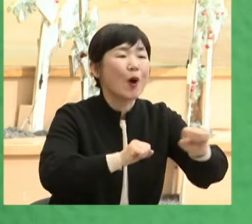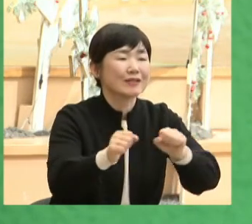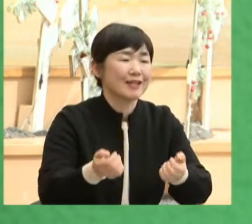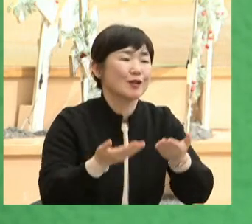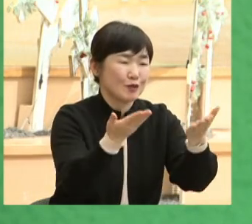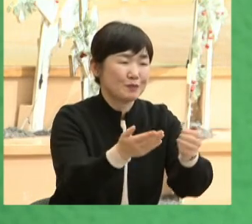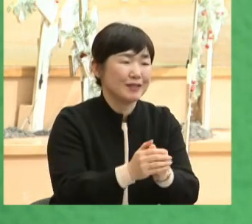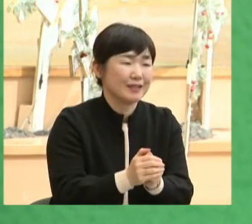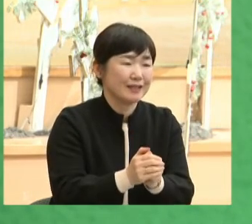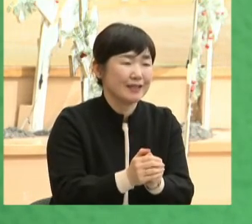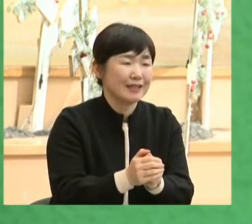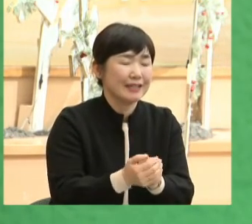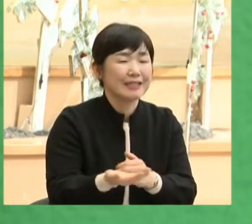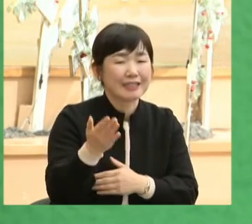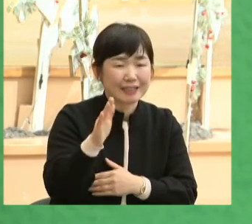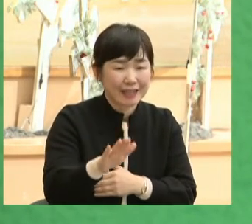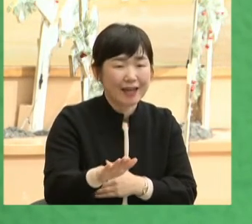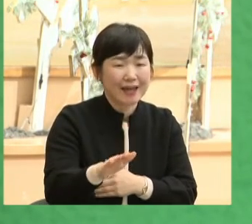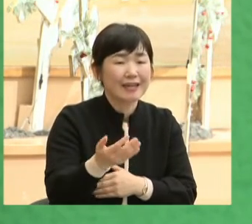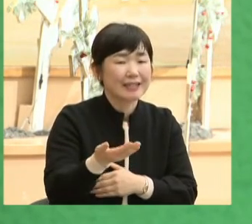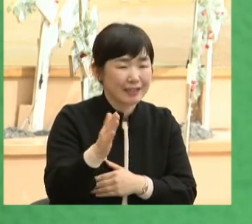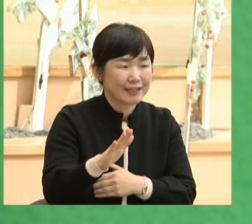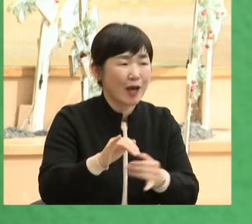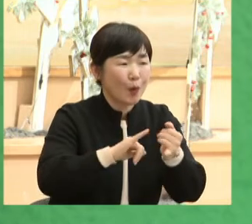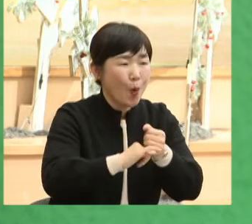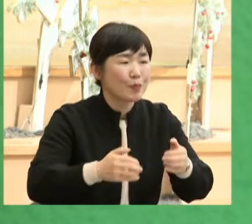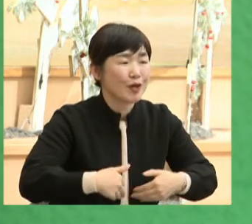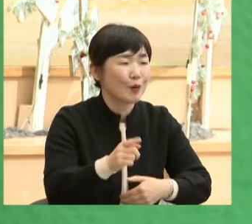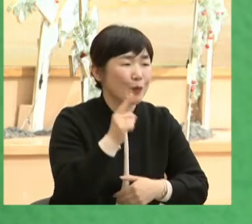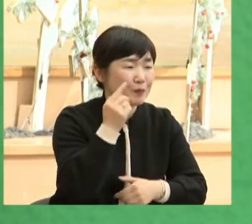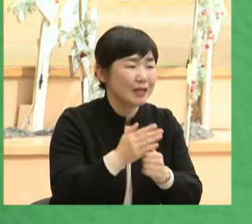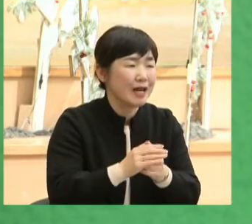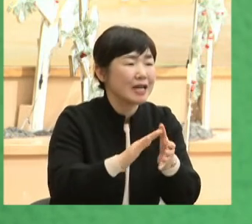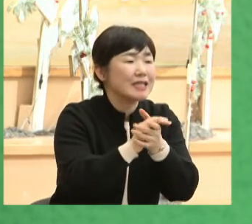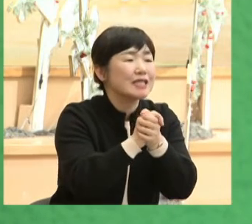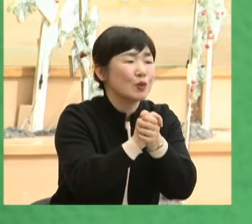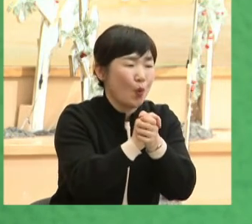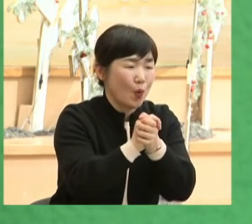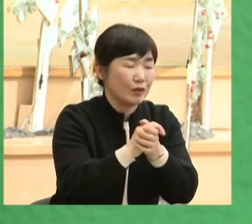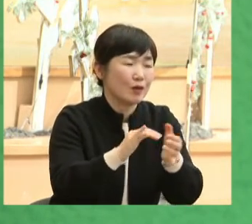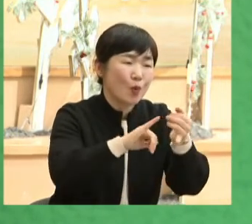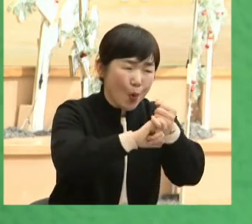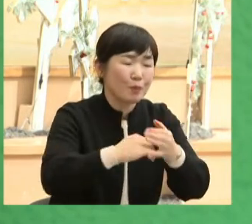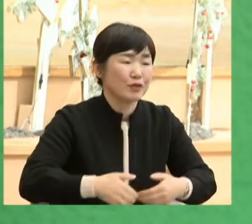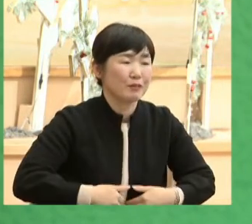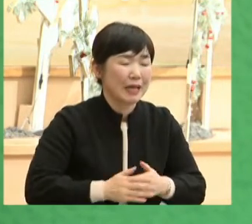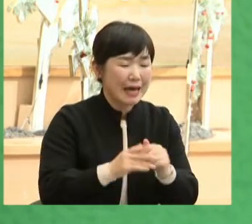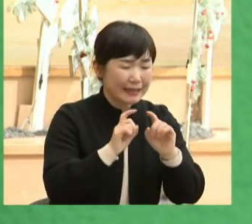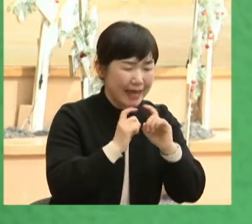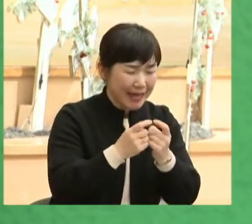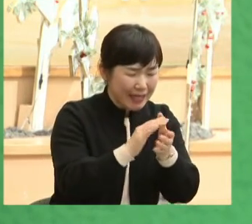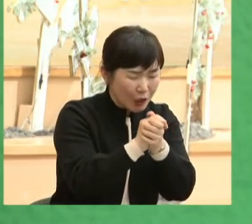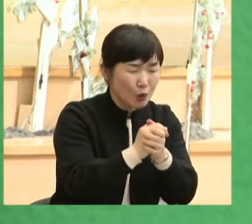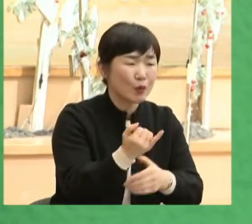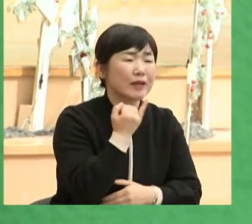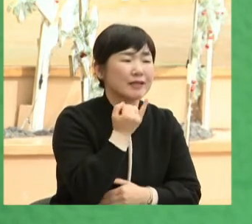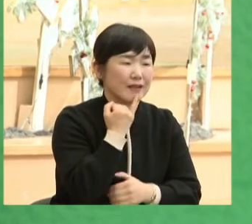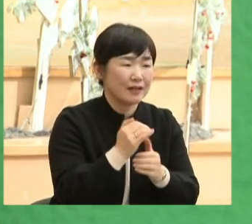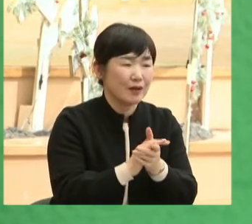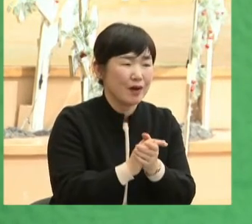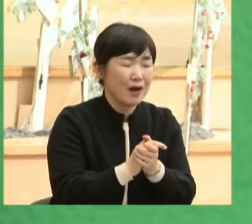뭐는 해야 될까요 기도를 해야 되는 거예요 개인적으로도 좋아요